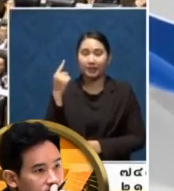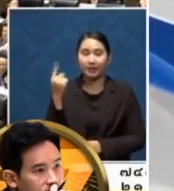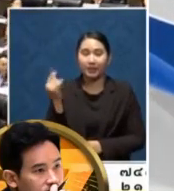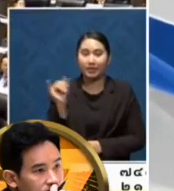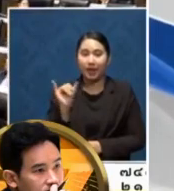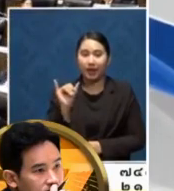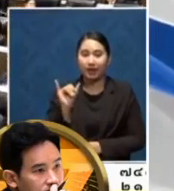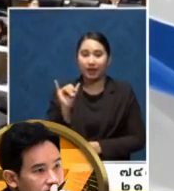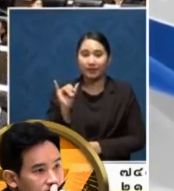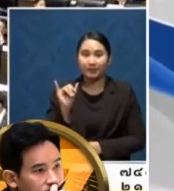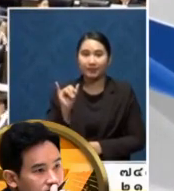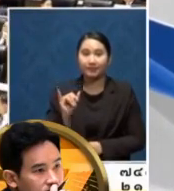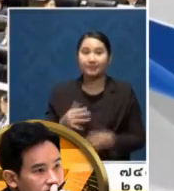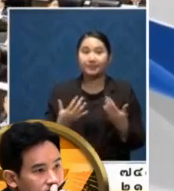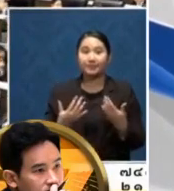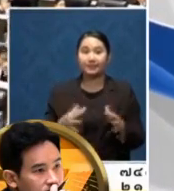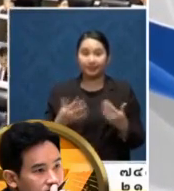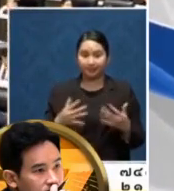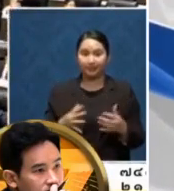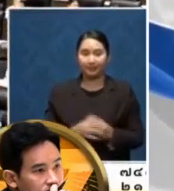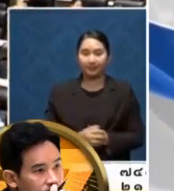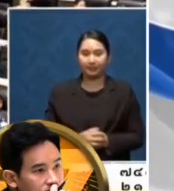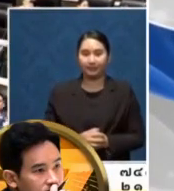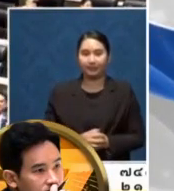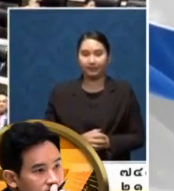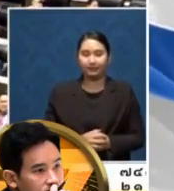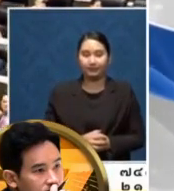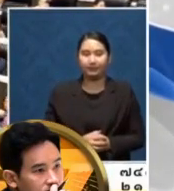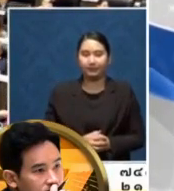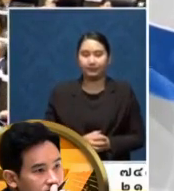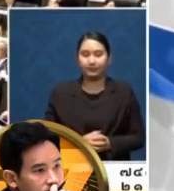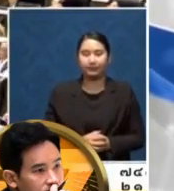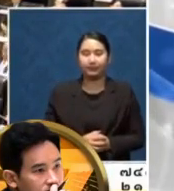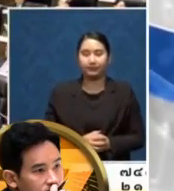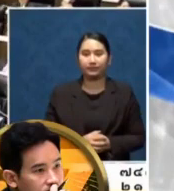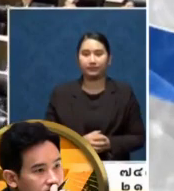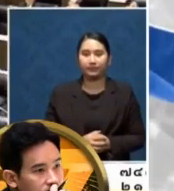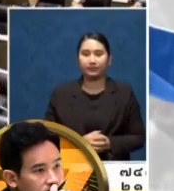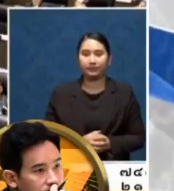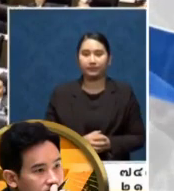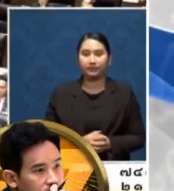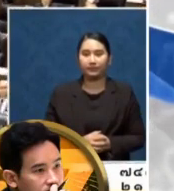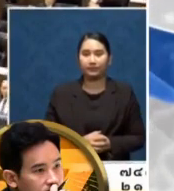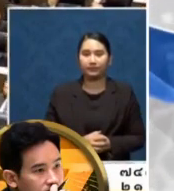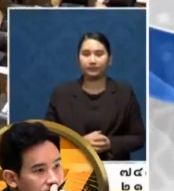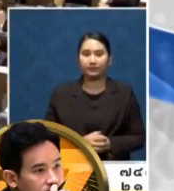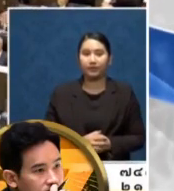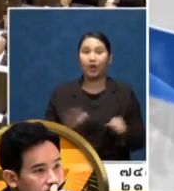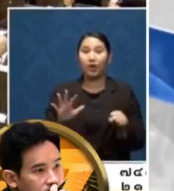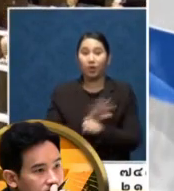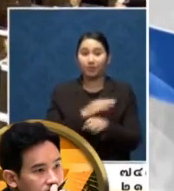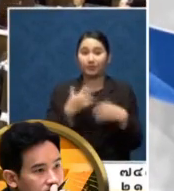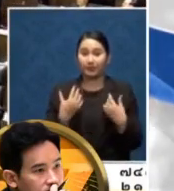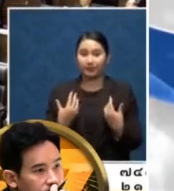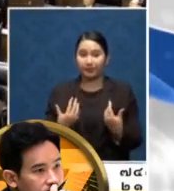ก็ให้เป็นพรรคอันดับ 3ก็ถือเป็นความชอบธรรมของภูมิใจไทยซึ่งส่วนตัวก็มองว่าอนุทินชาญวีรกูลเนี่ยหัวหน้าพรรคภูมิใจไทยก็